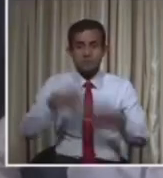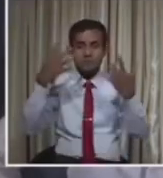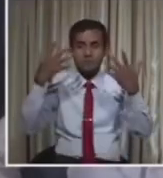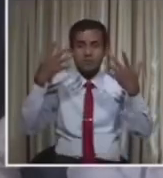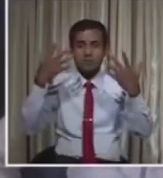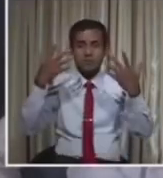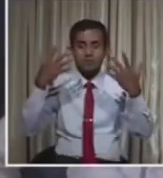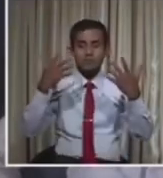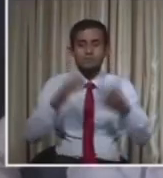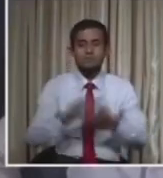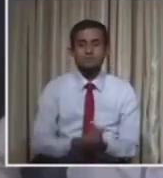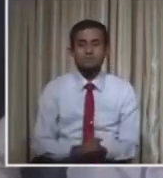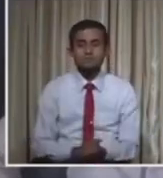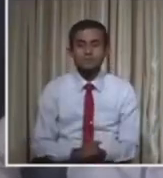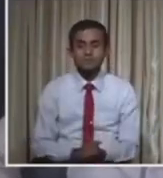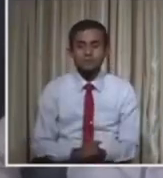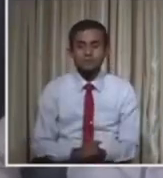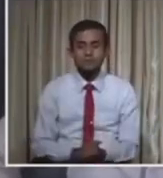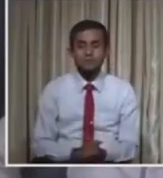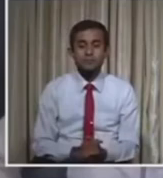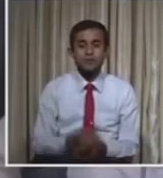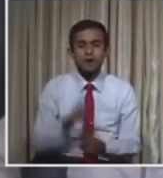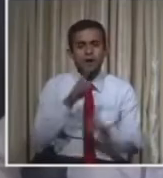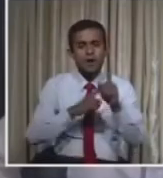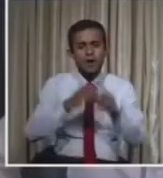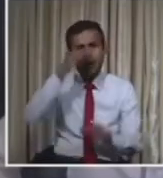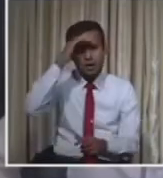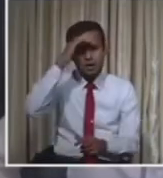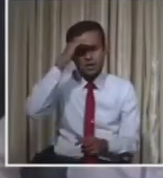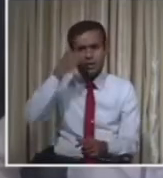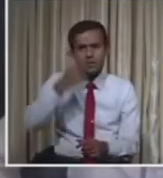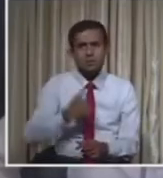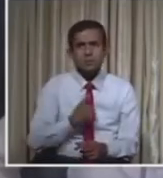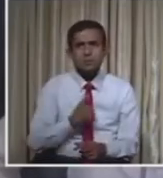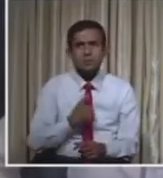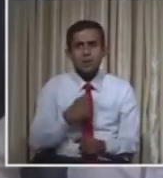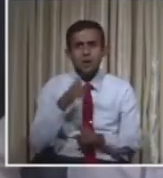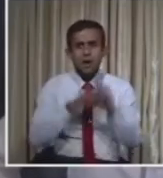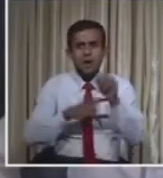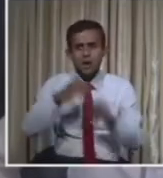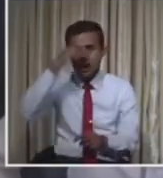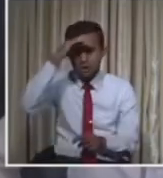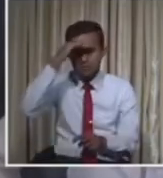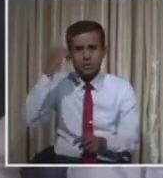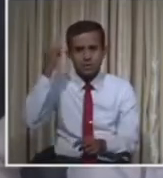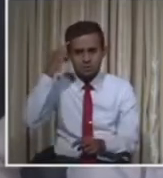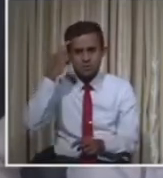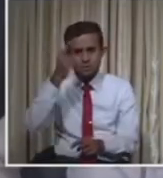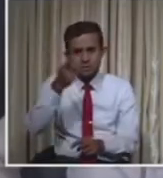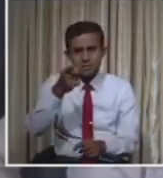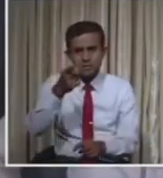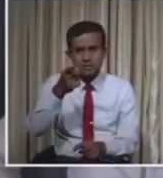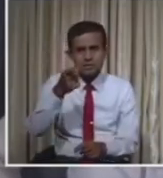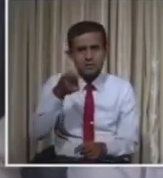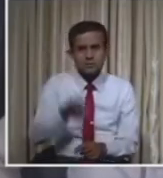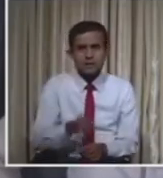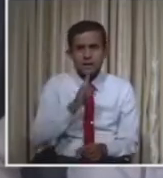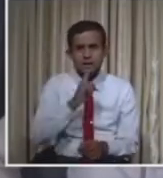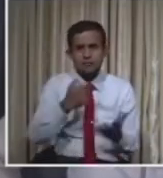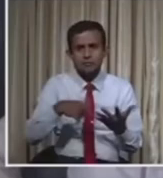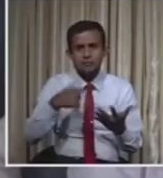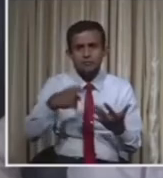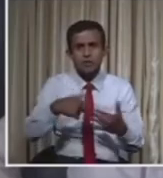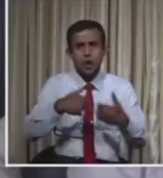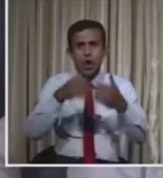ගරු කතානායකතුමනි. එතකොට ගරු කතානායකතුමනි මම කතානායකතුමාටත් මතක ඇති මේ කියපු සිද්ධීන් ටික